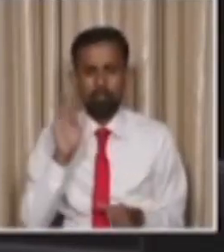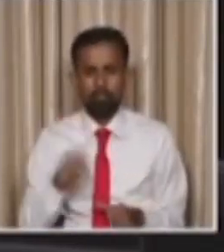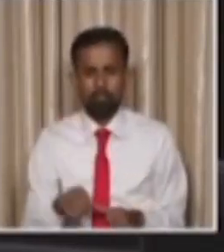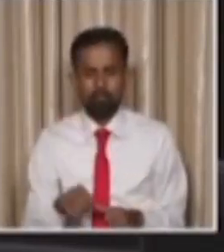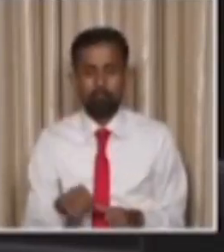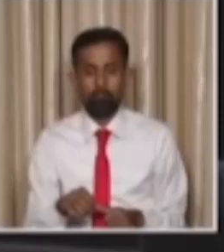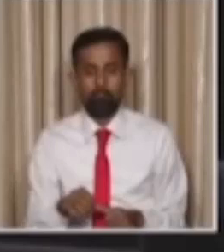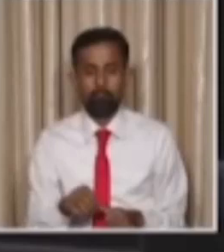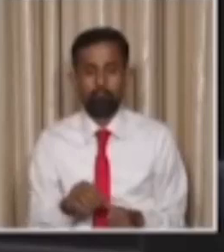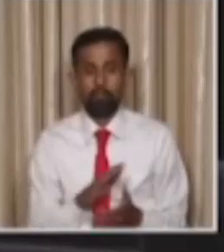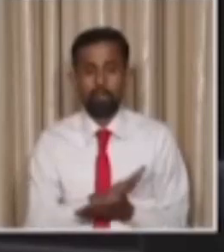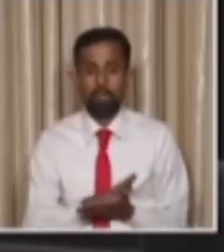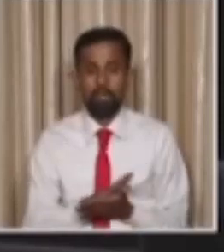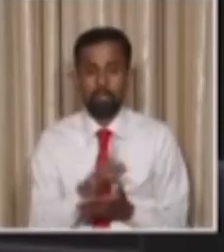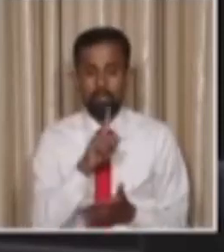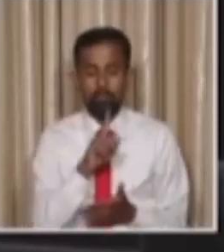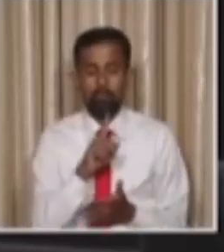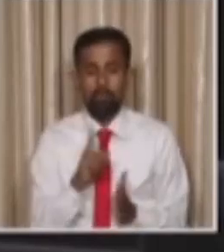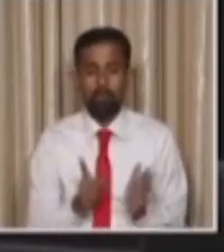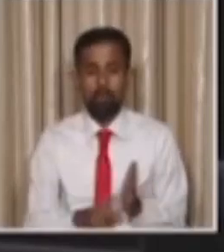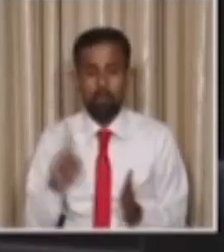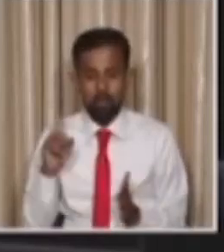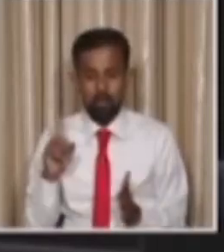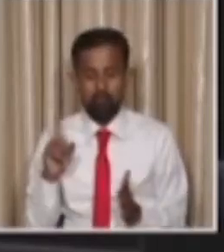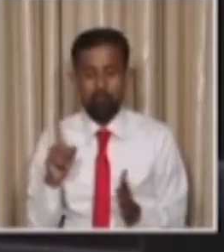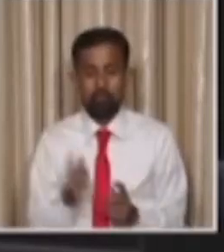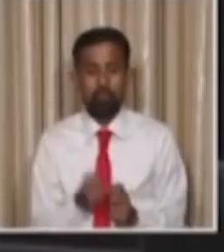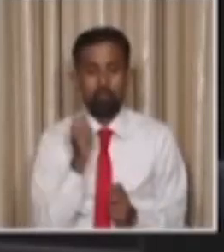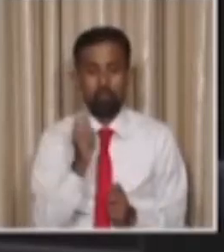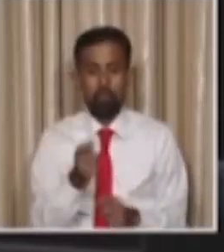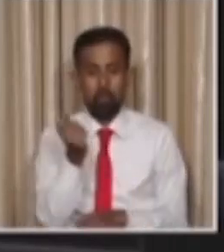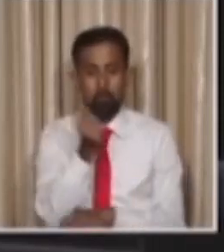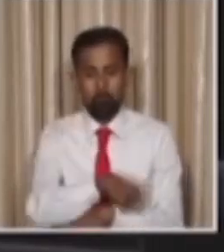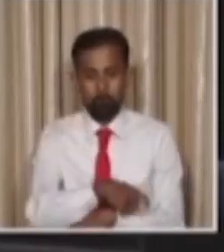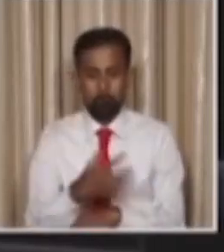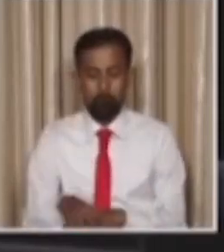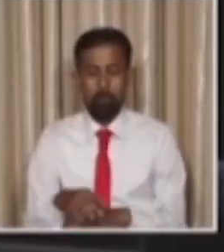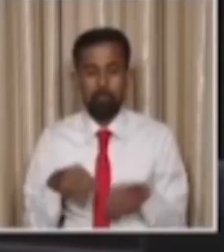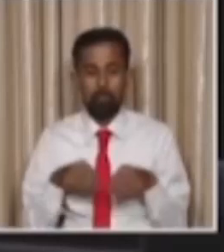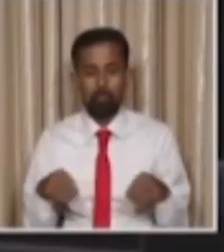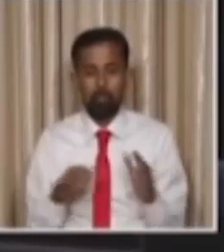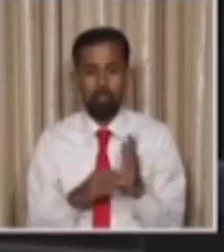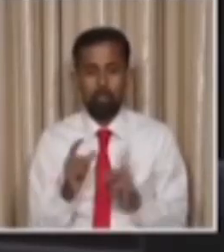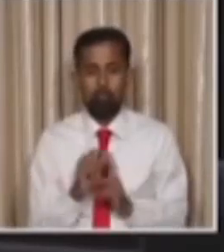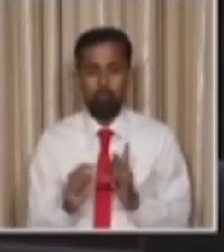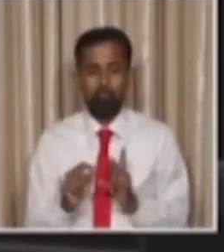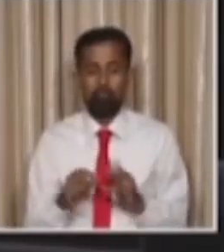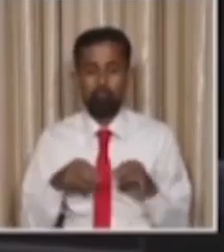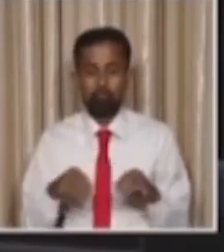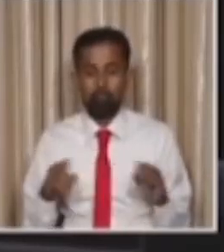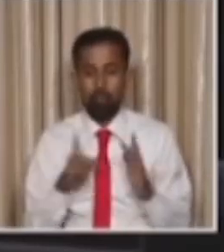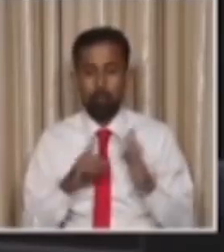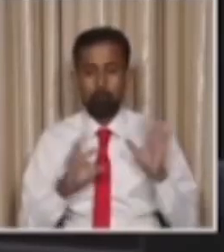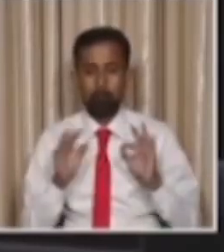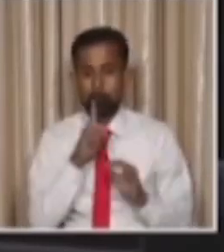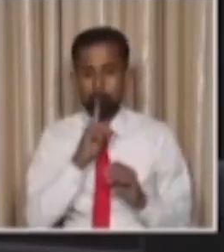බැගින් නැත්නම් හෙක්ටයාරකට එකකට රුපියල් ලක්ෂය බැගින් දෙන්න සැලසුම් කරලා අද කෘෂි කර්ම අමාත්‍යාංශයට අදාළ කෘෂි රක්ෂණ මණ්ඩලය